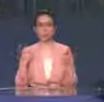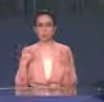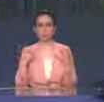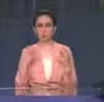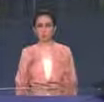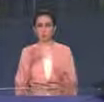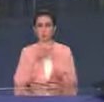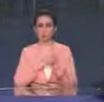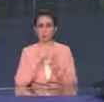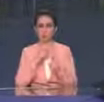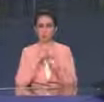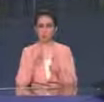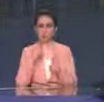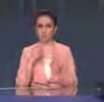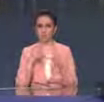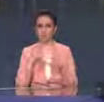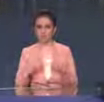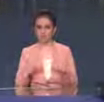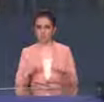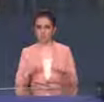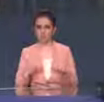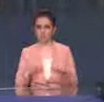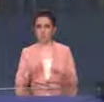использовать слова с одним корнем